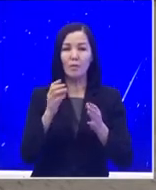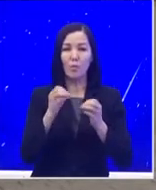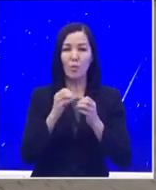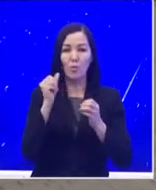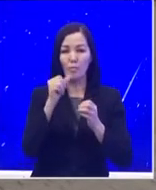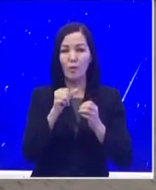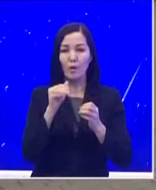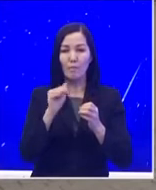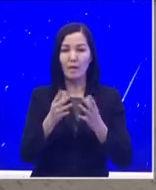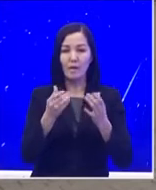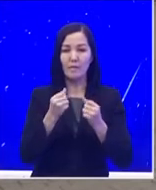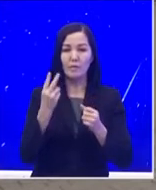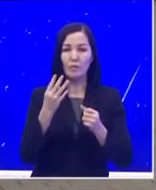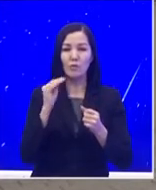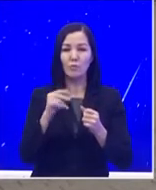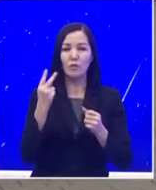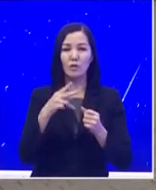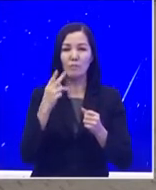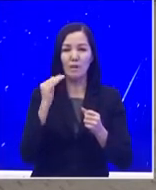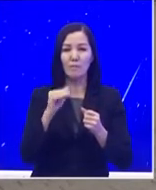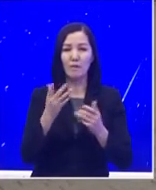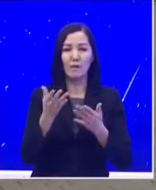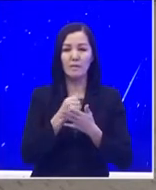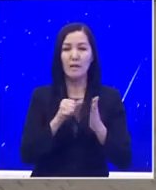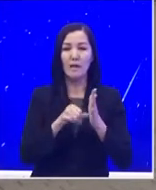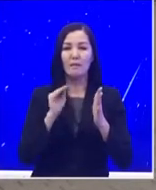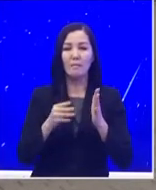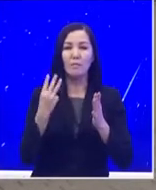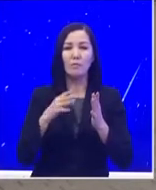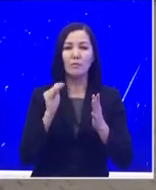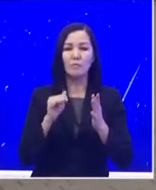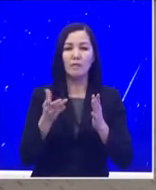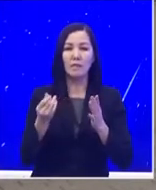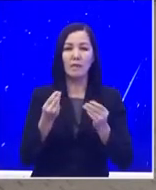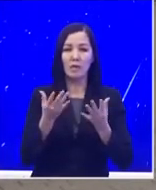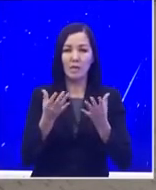аласың, 4000 салсаң 20000 аласың, 6000 салсаң 30000 аласың